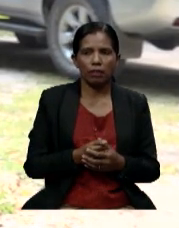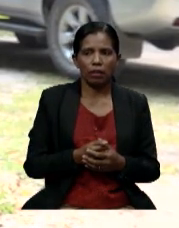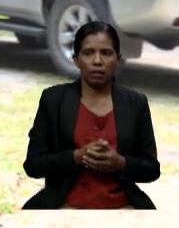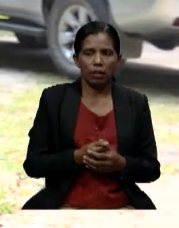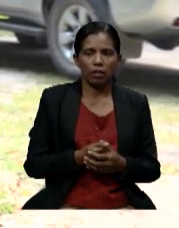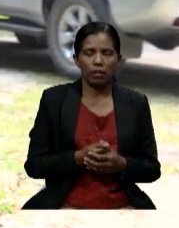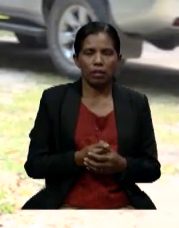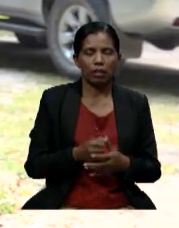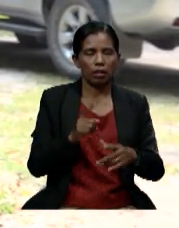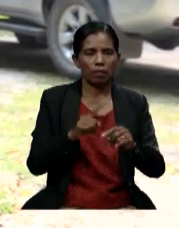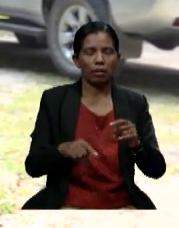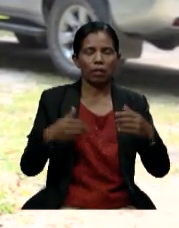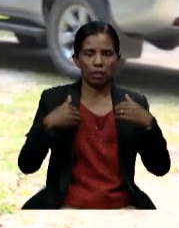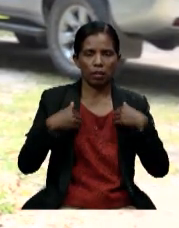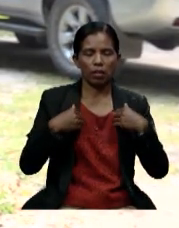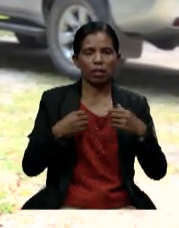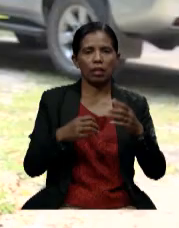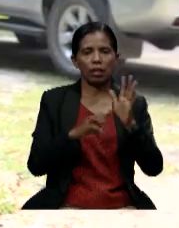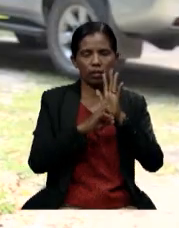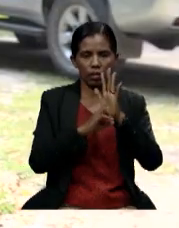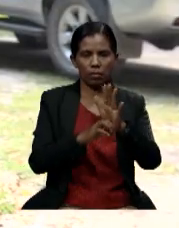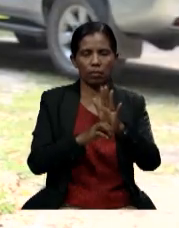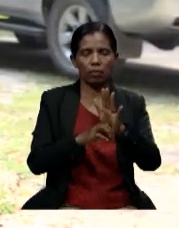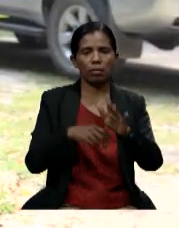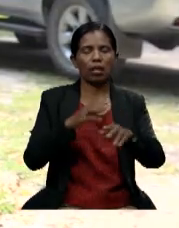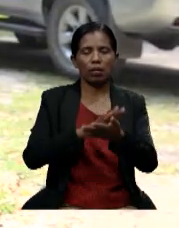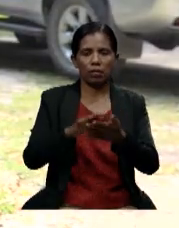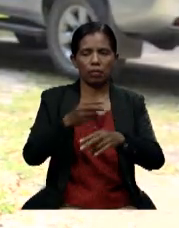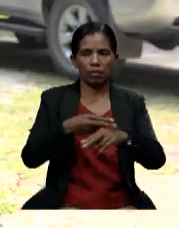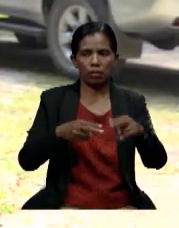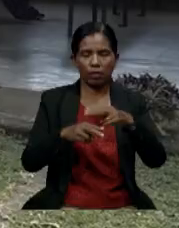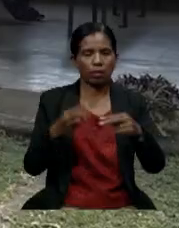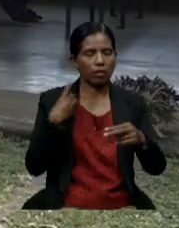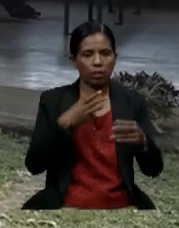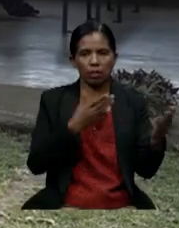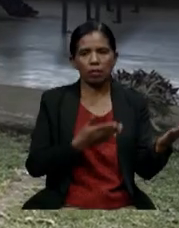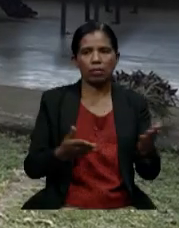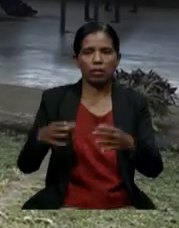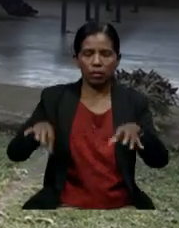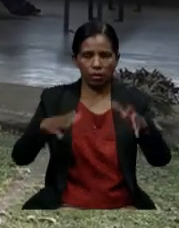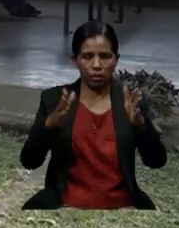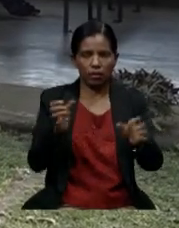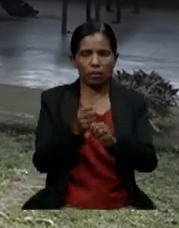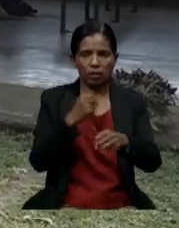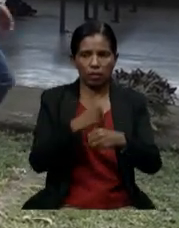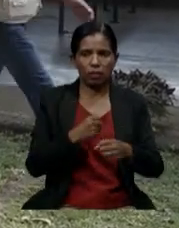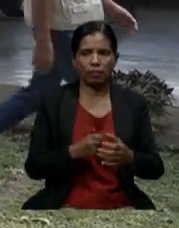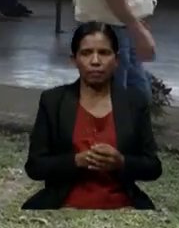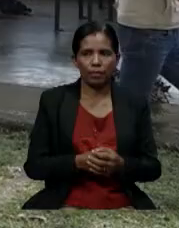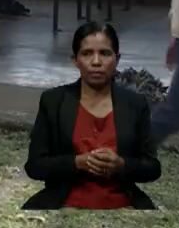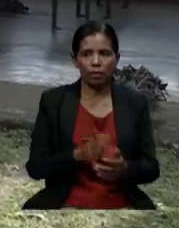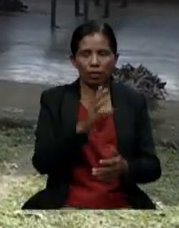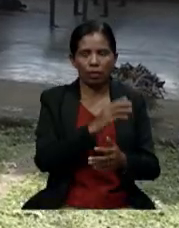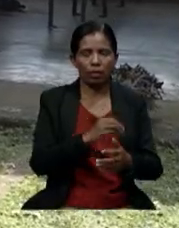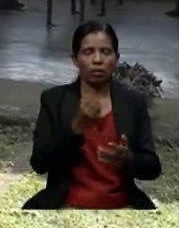item nebe maka labele musu for example nasan mau de obra neso ita think share haruka itenya staff sira mak think share halo ane depende ba kapasitas orsamento